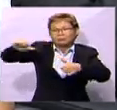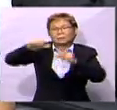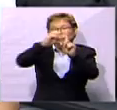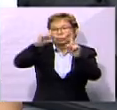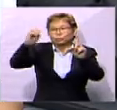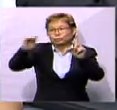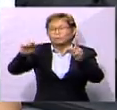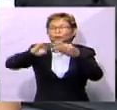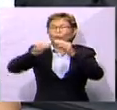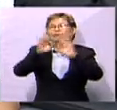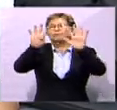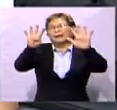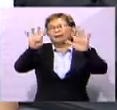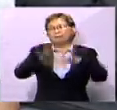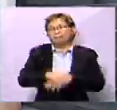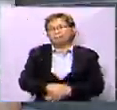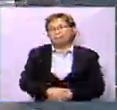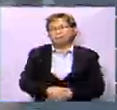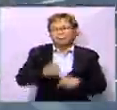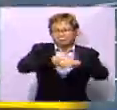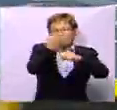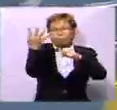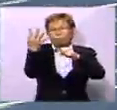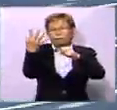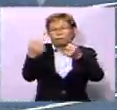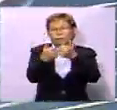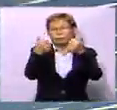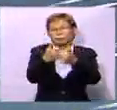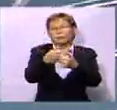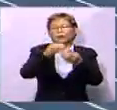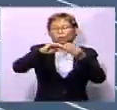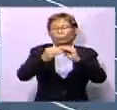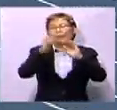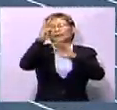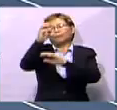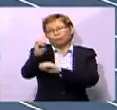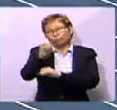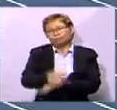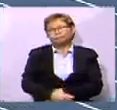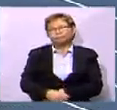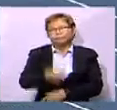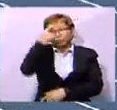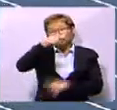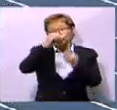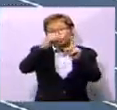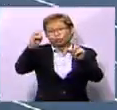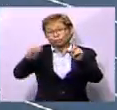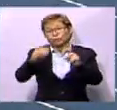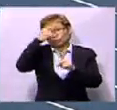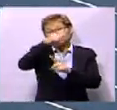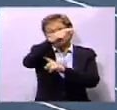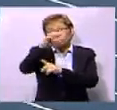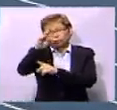dalam Asia dia nombor games dia nombor 60 itu untuk 100 me untuk 200